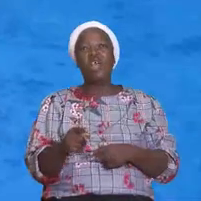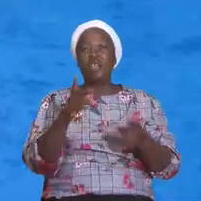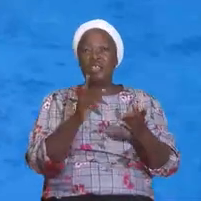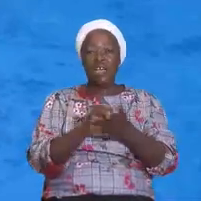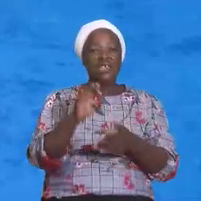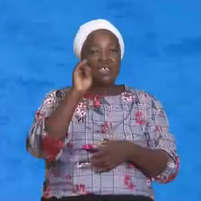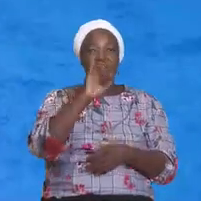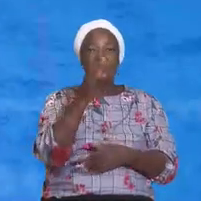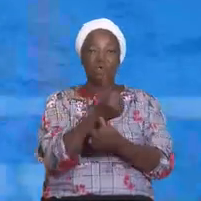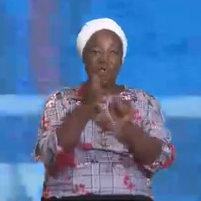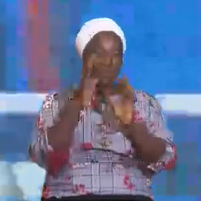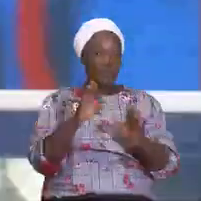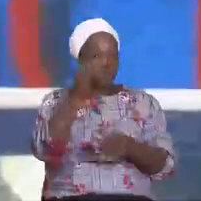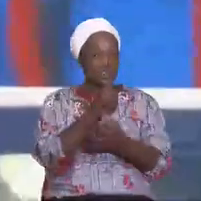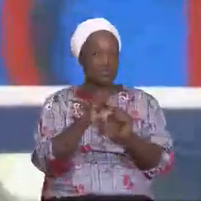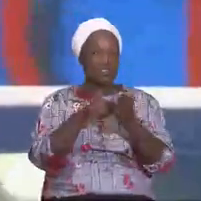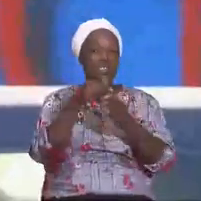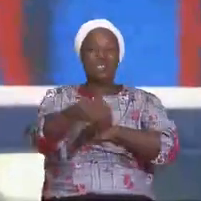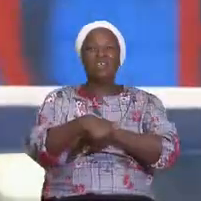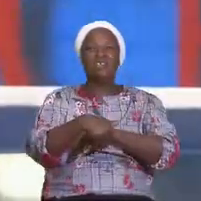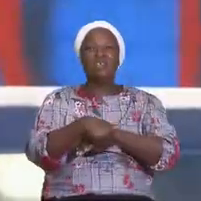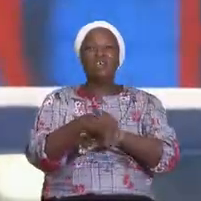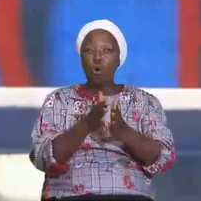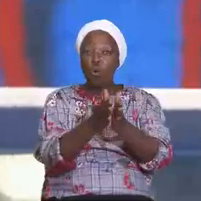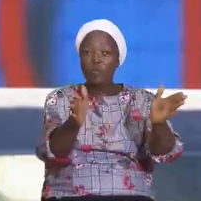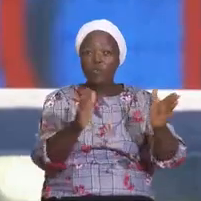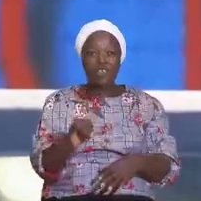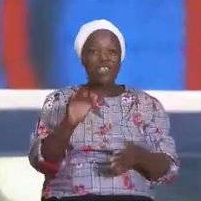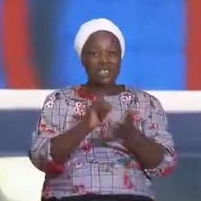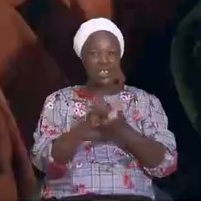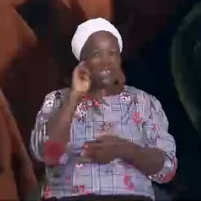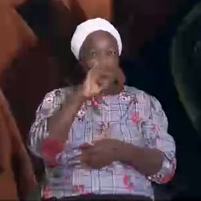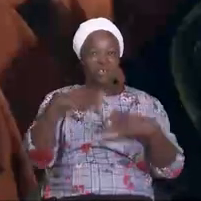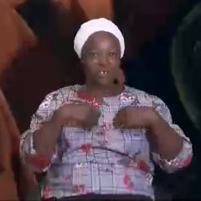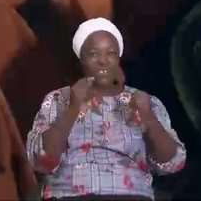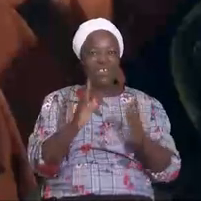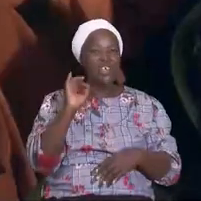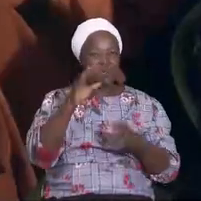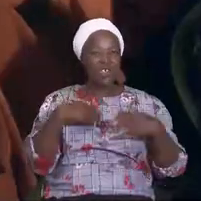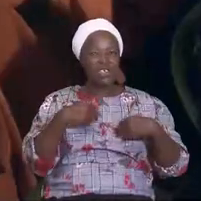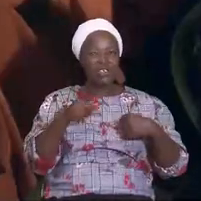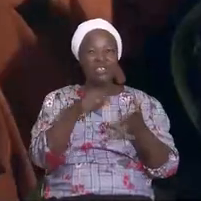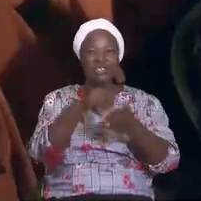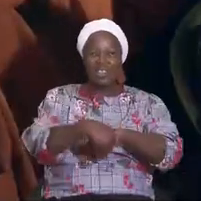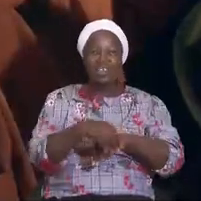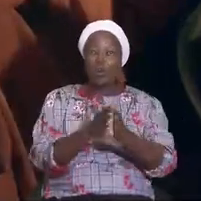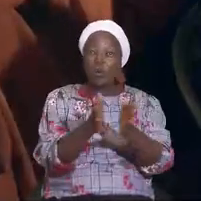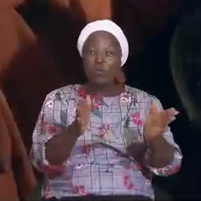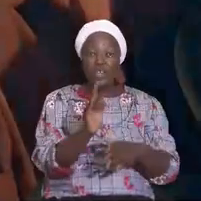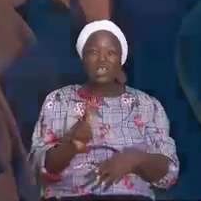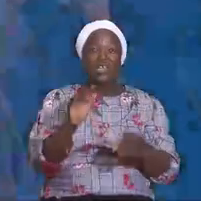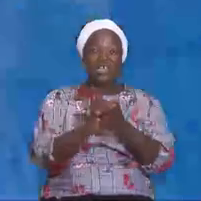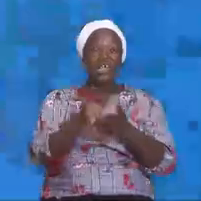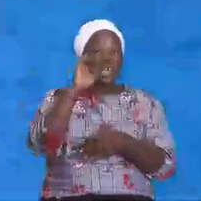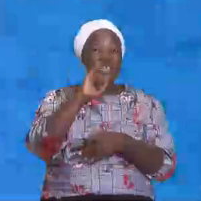montrons publiquement maintenant. Publiquement. Il est ton sauveur. Il va te sauver ce soir. Publiquement. Il est